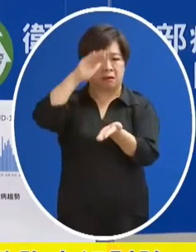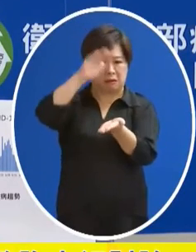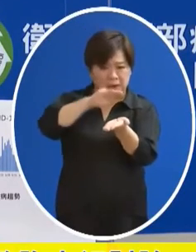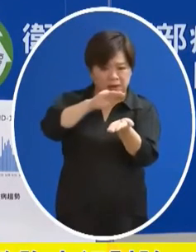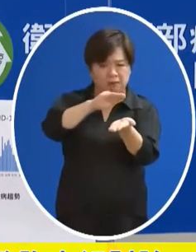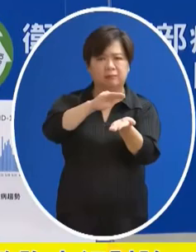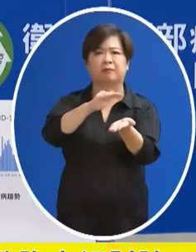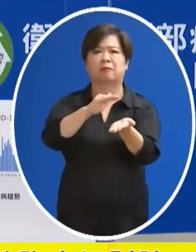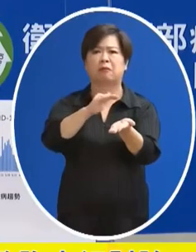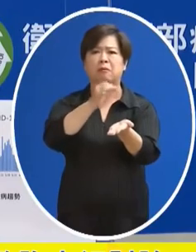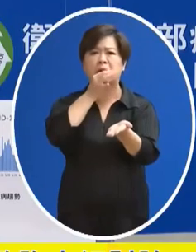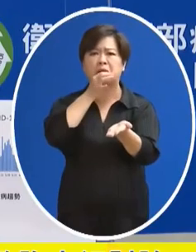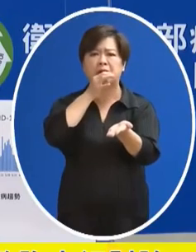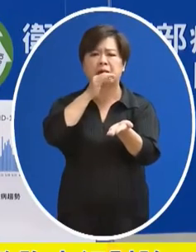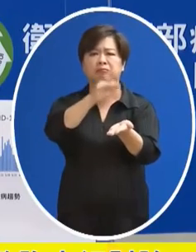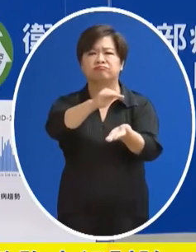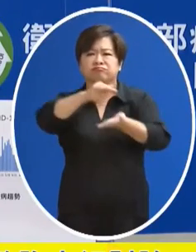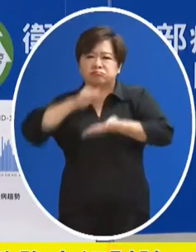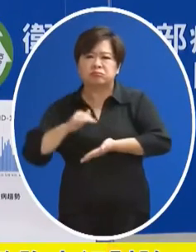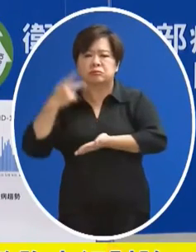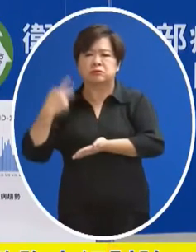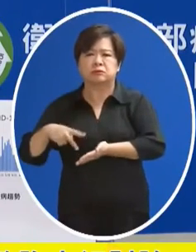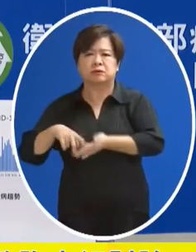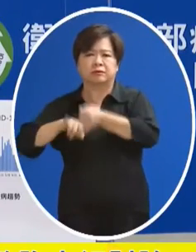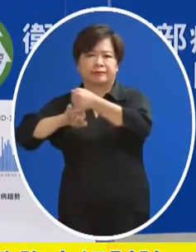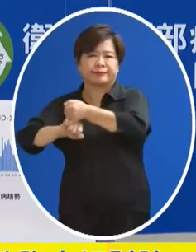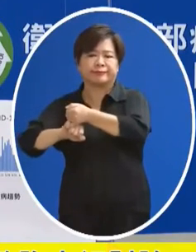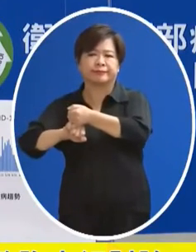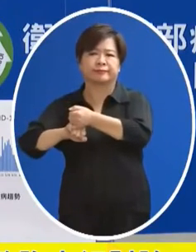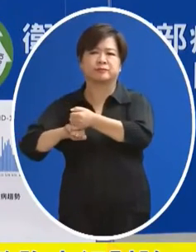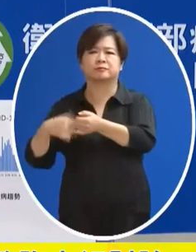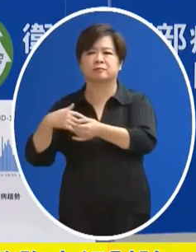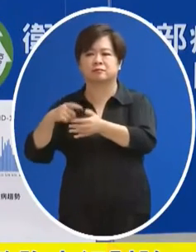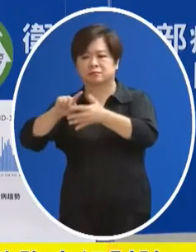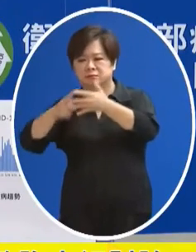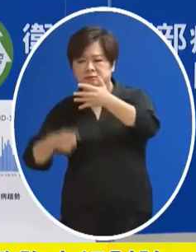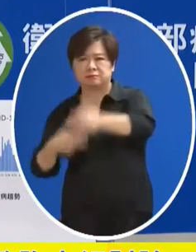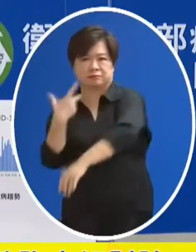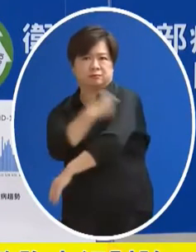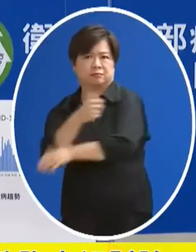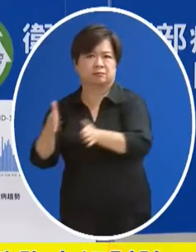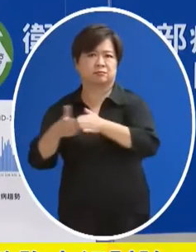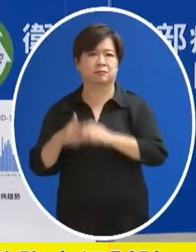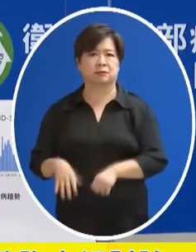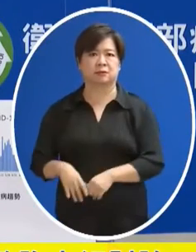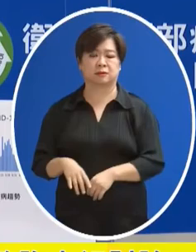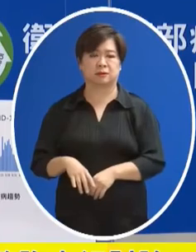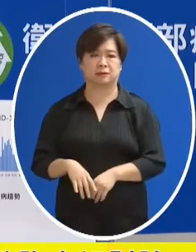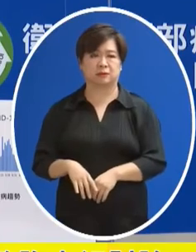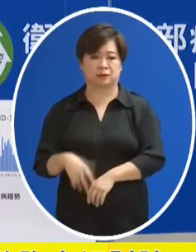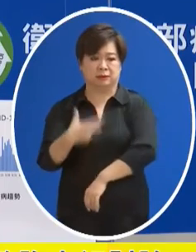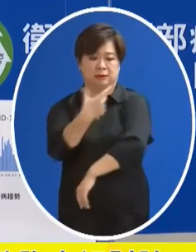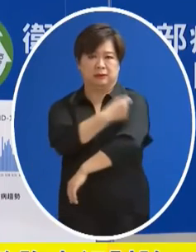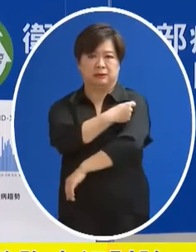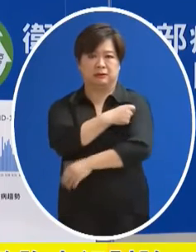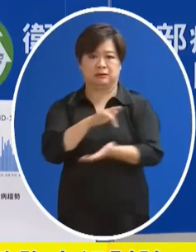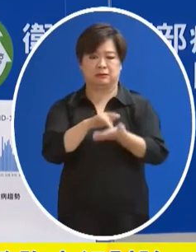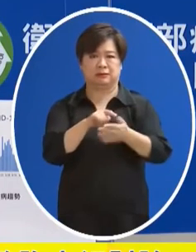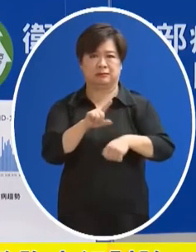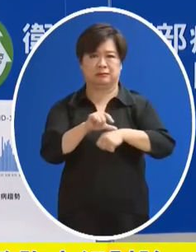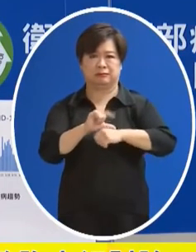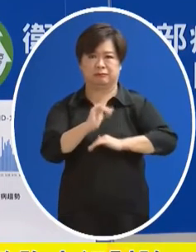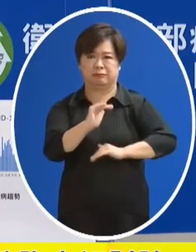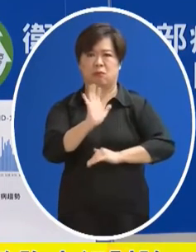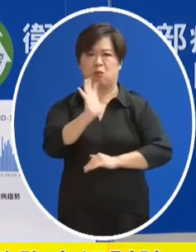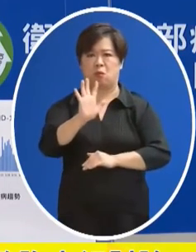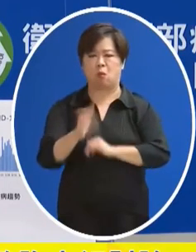的预约系统里面。好，因为这疫苗没有办法等人嘛，哈，那有些还有它时效的问题。然后第二个关于